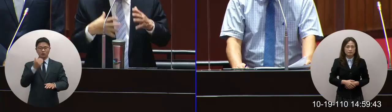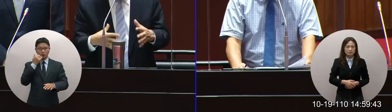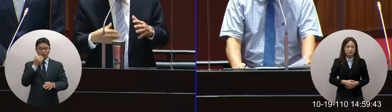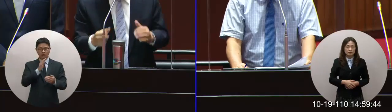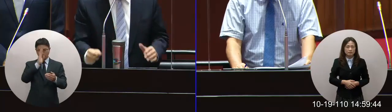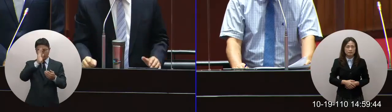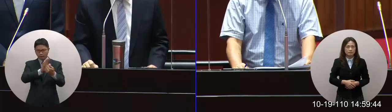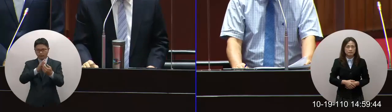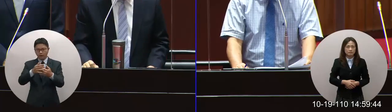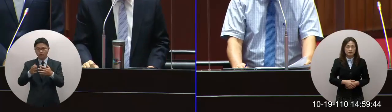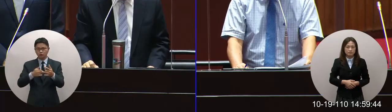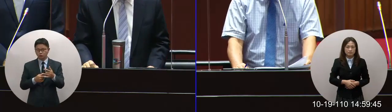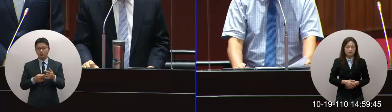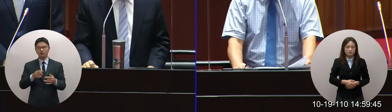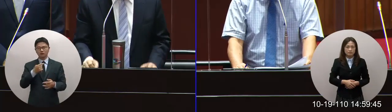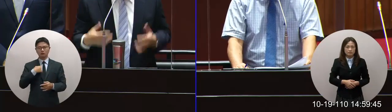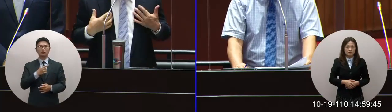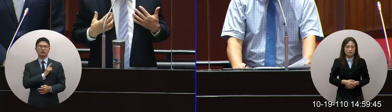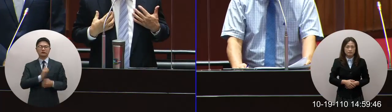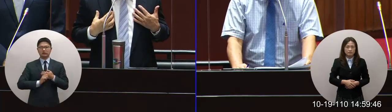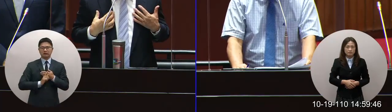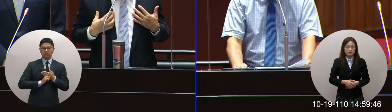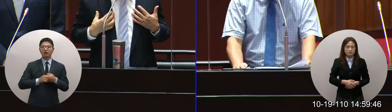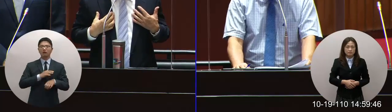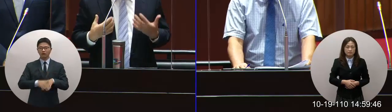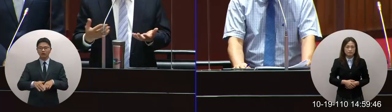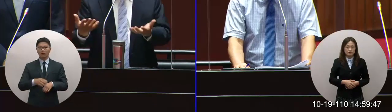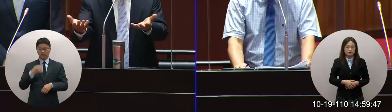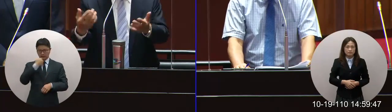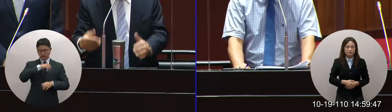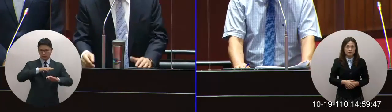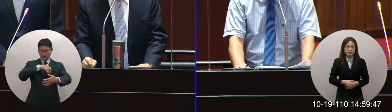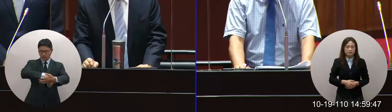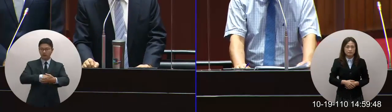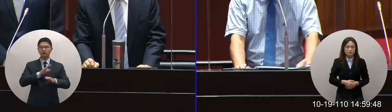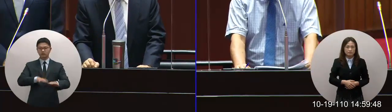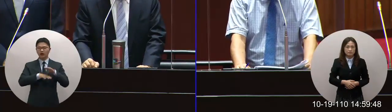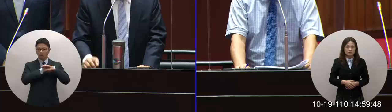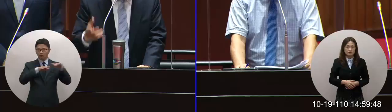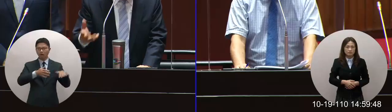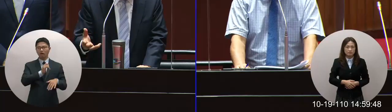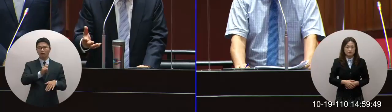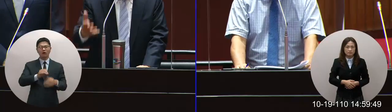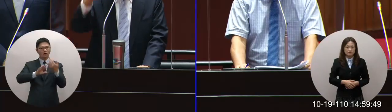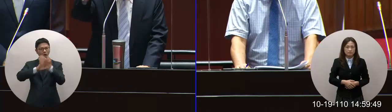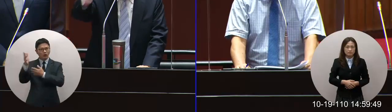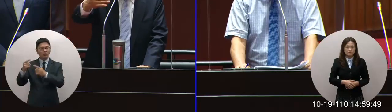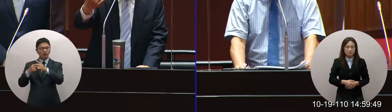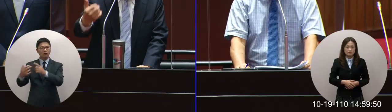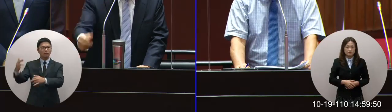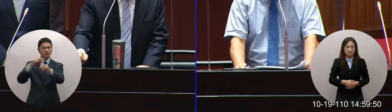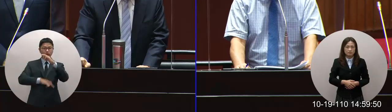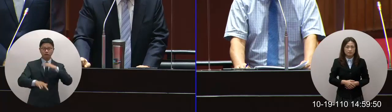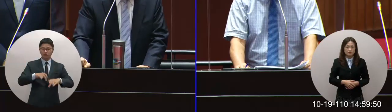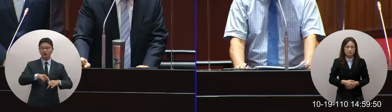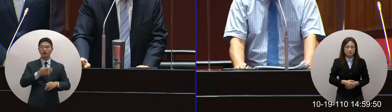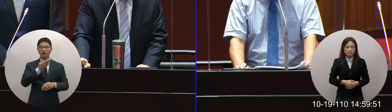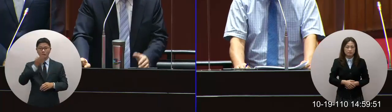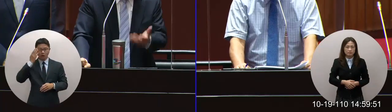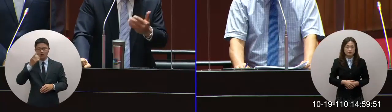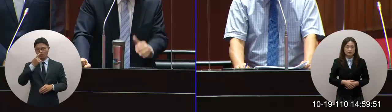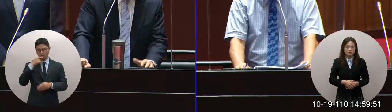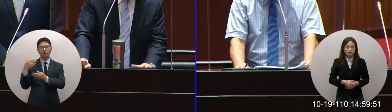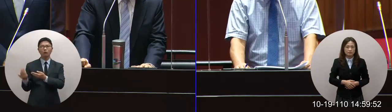反而国内是最安全的。那我们当然也希望欢迎国外旅客来，可是我们防疫还是很重